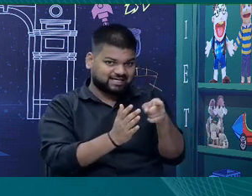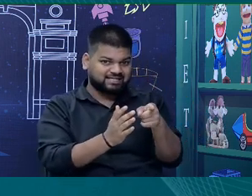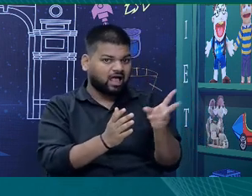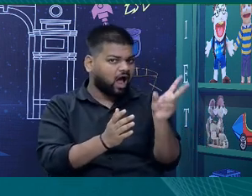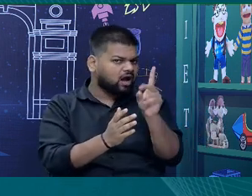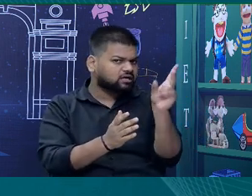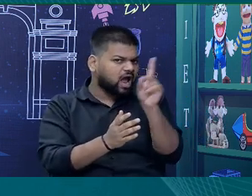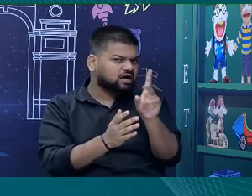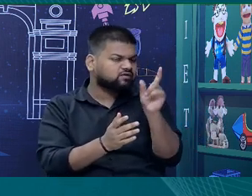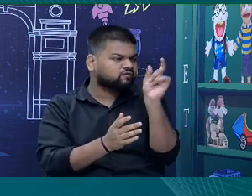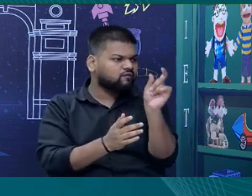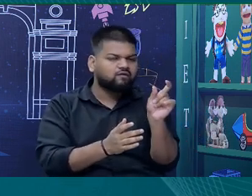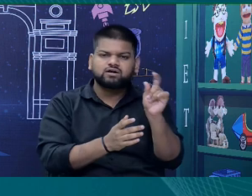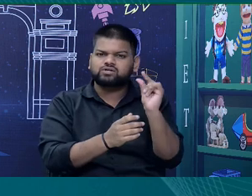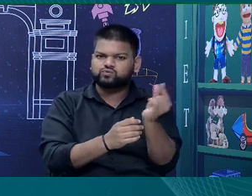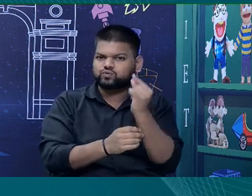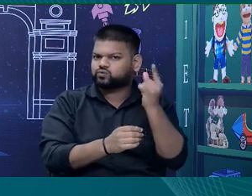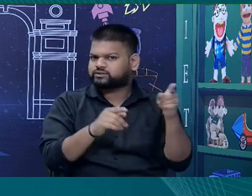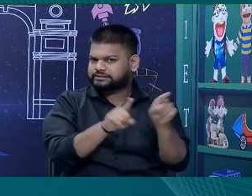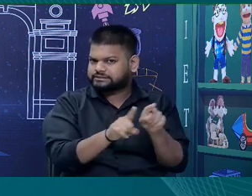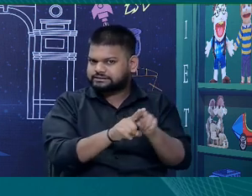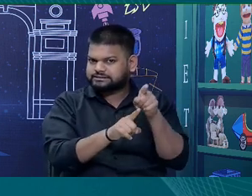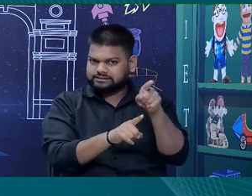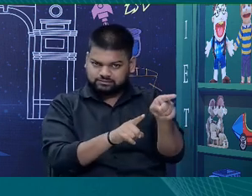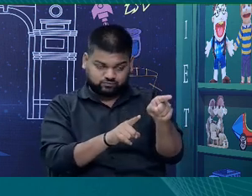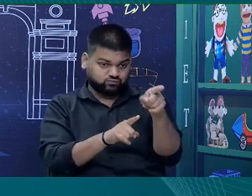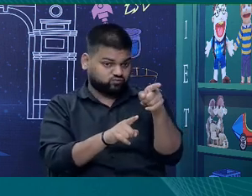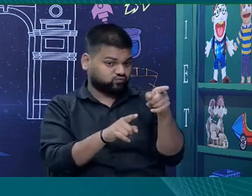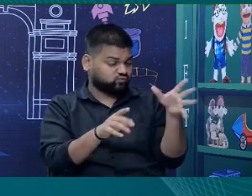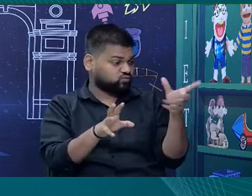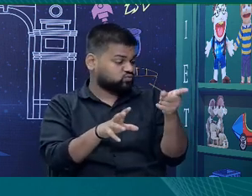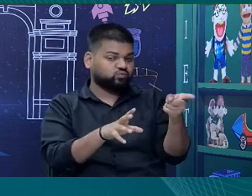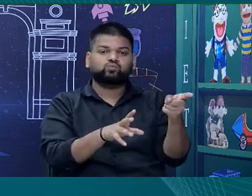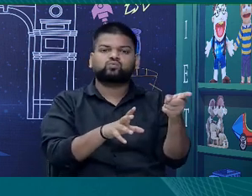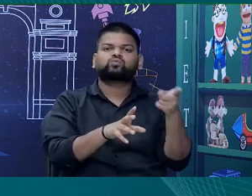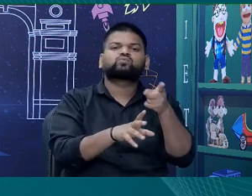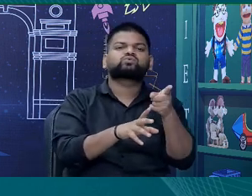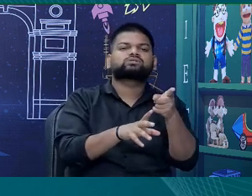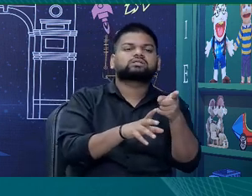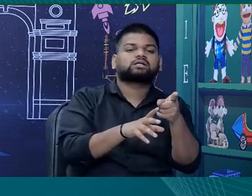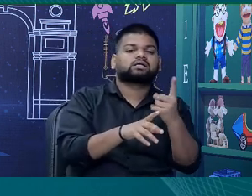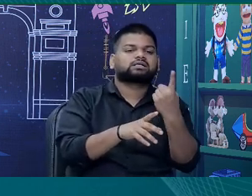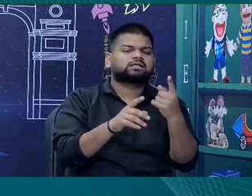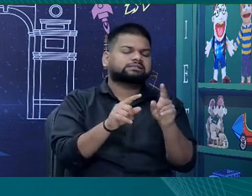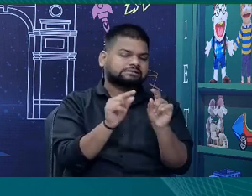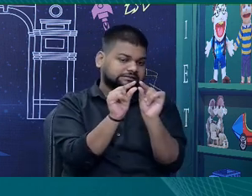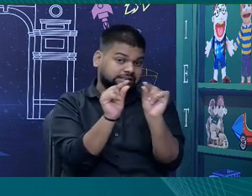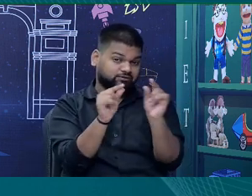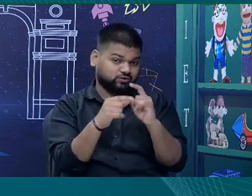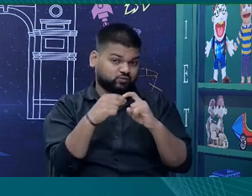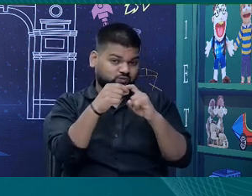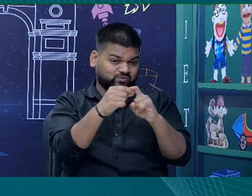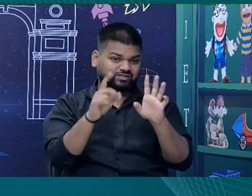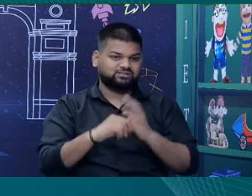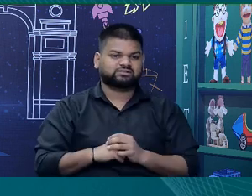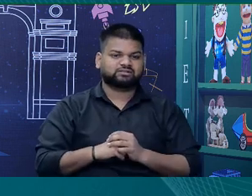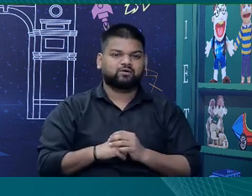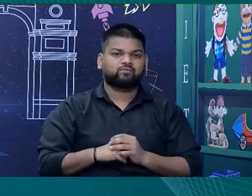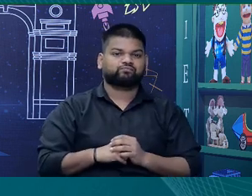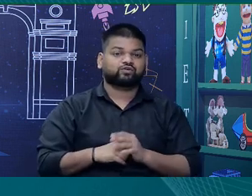लिया है 4x² - 3xy ये सिंपली एक एक्सप्रेशन है उसके बाद हमने उसको दो पार्ट्स में ब्रेक किया है